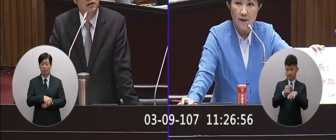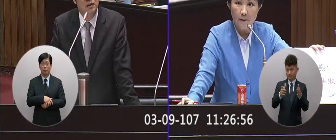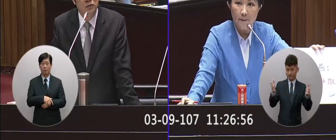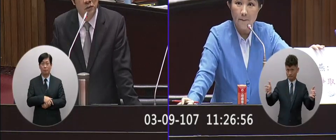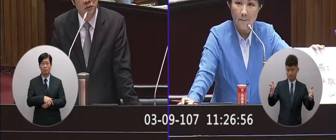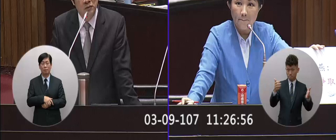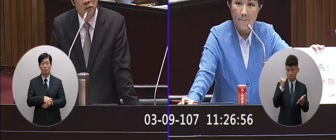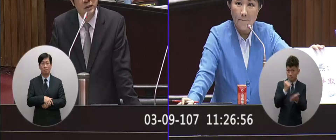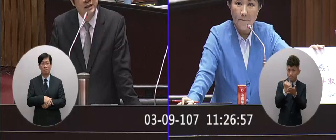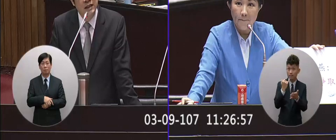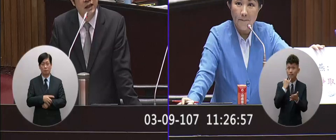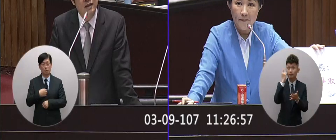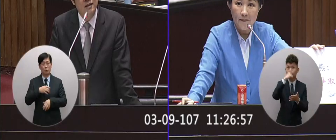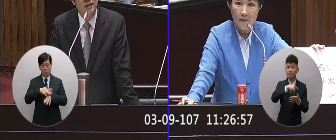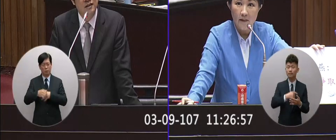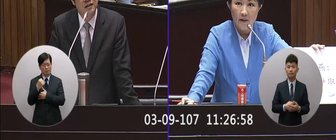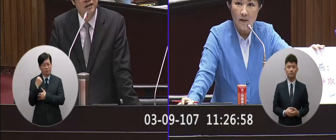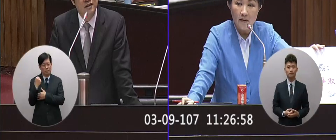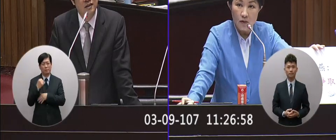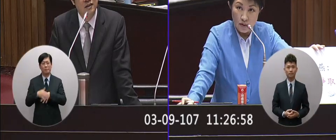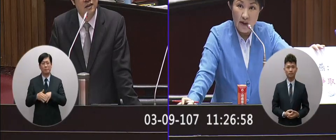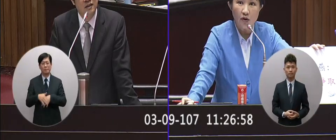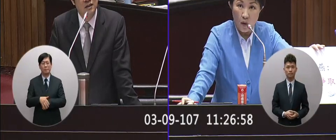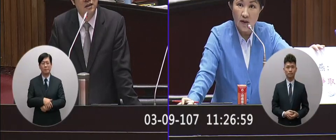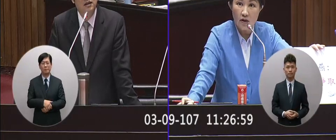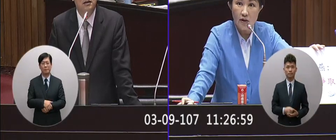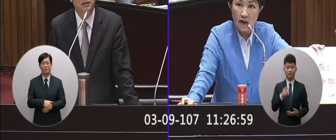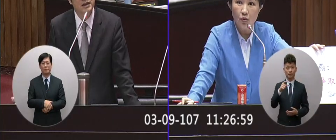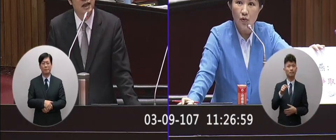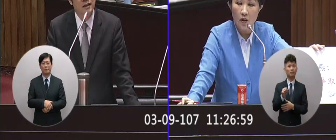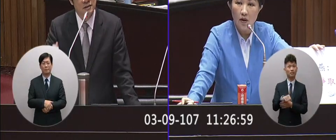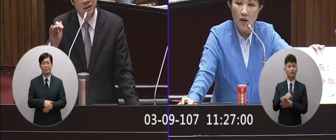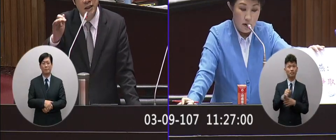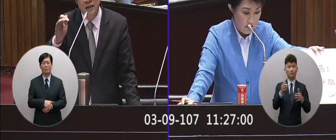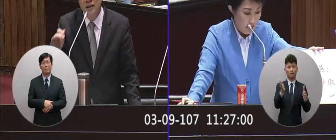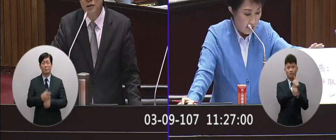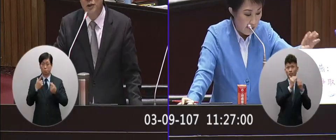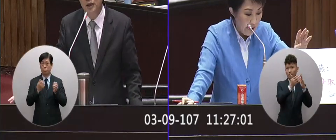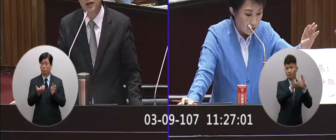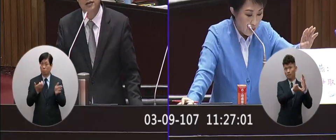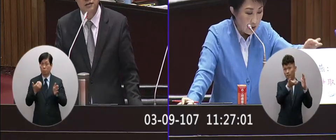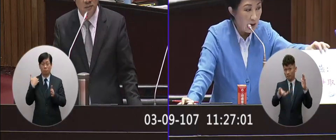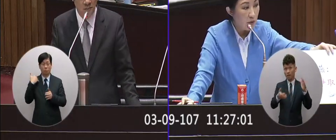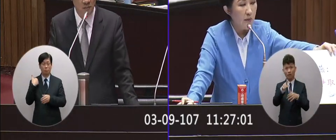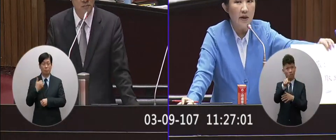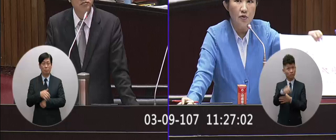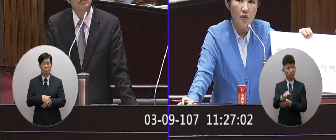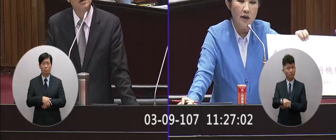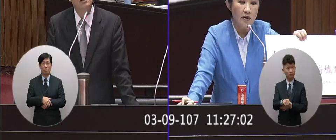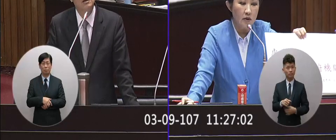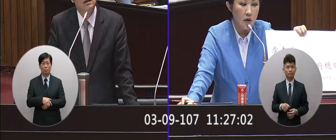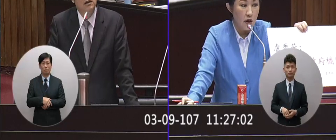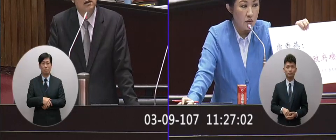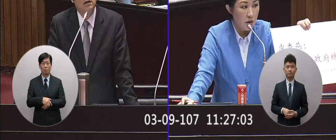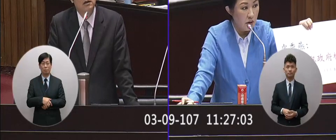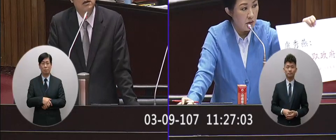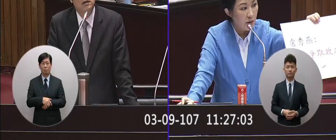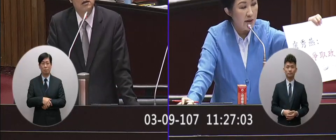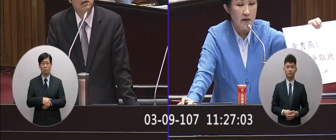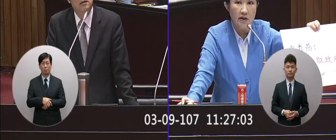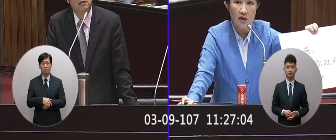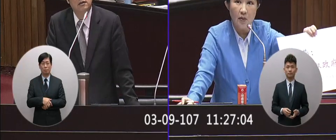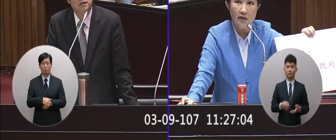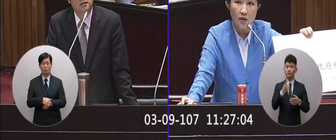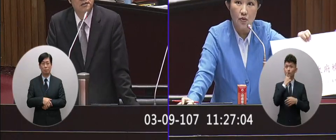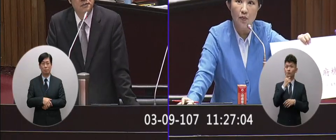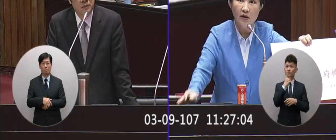走。 我会尽量。 你也同意迁都？ 基本上之前那个委员。 你也同意我们重要的